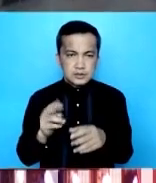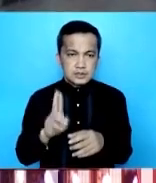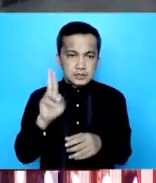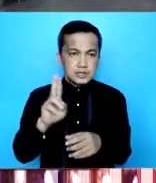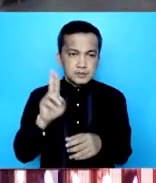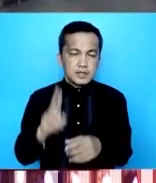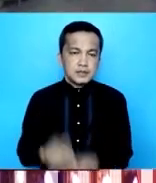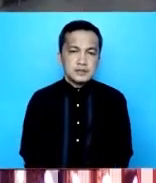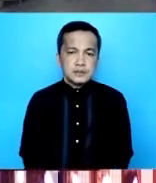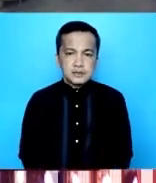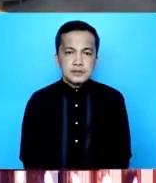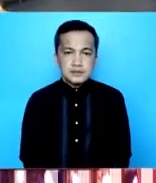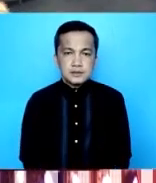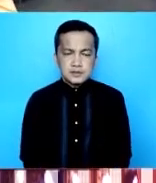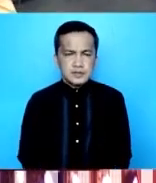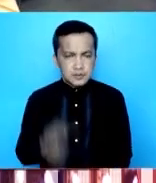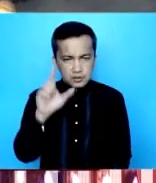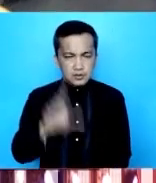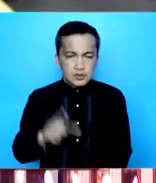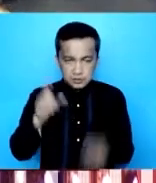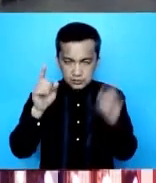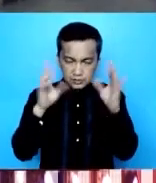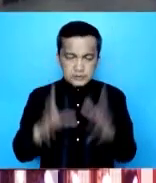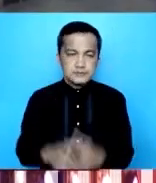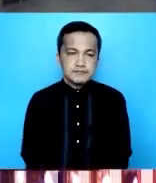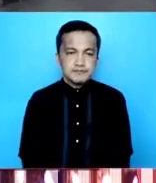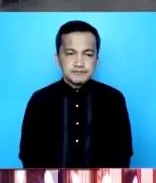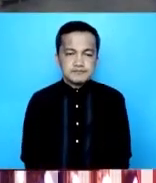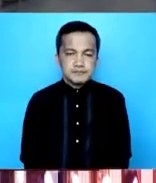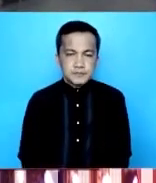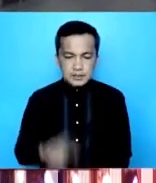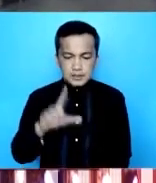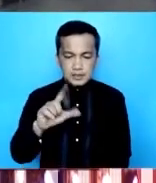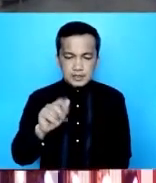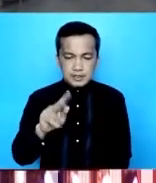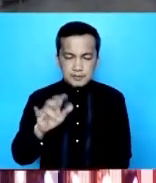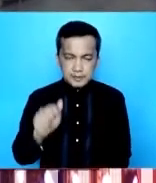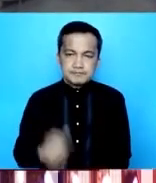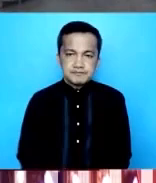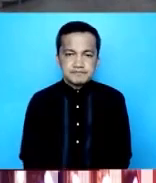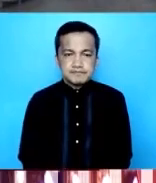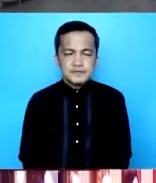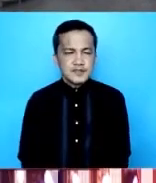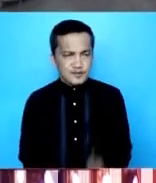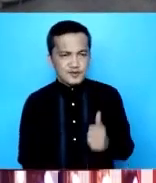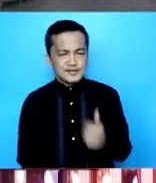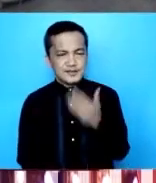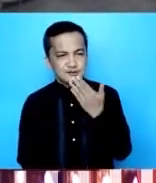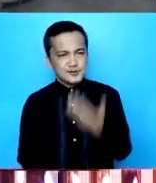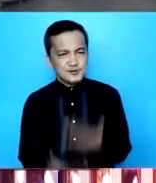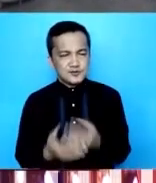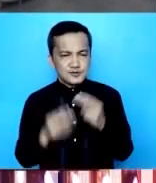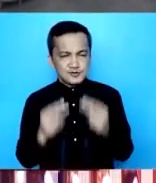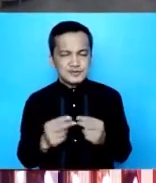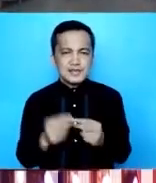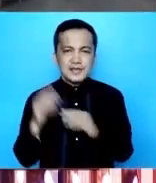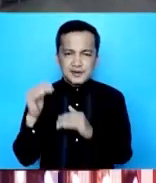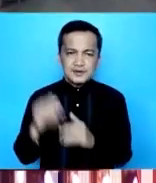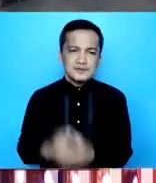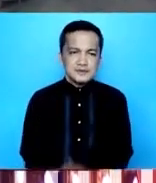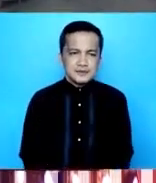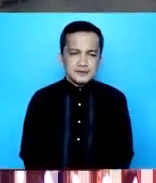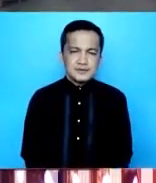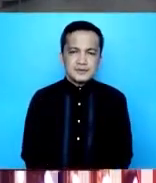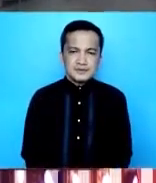Sa ngayon very low risk po yung lava flow. Okay. I suppose that's good news. Sana. Okay, maraming salamat.